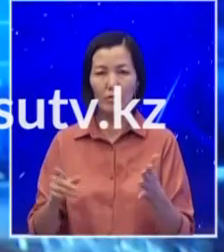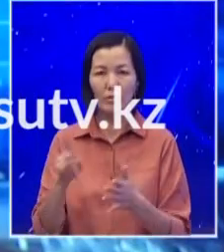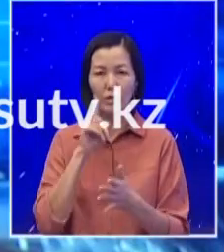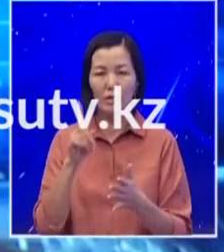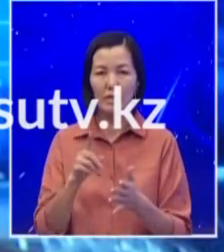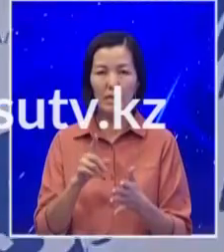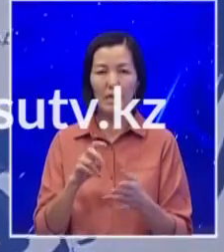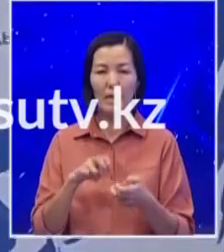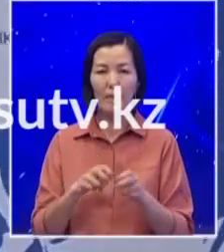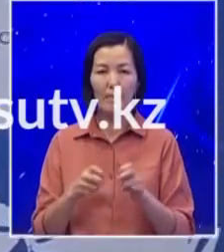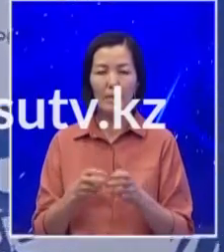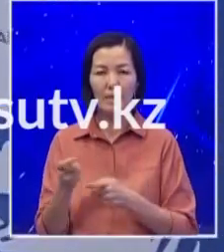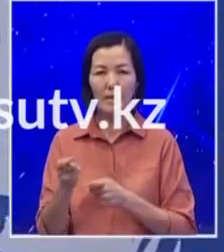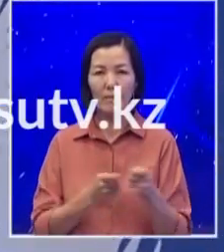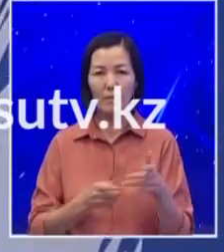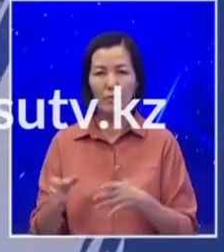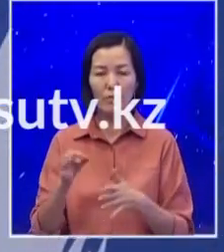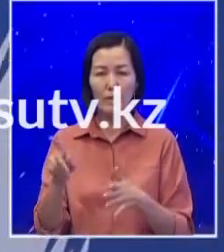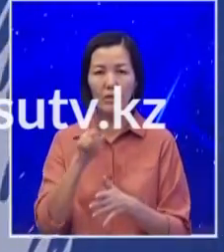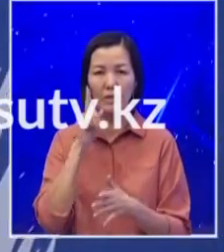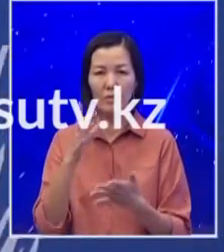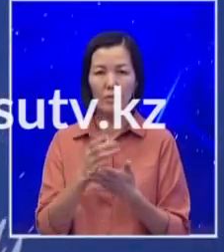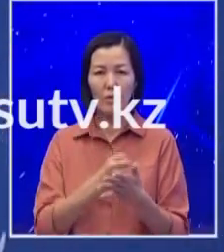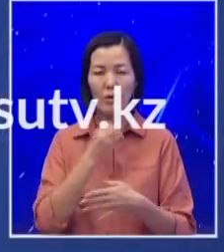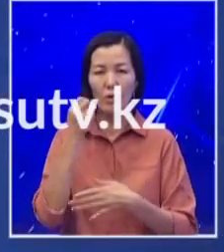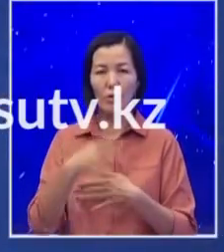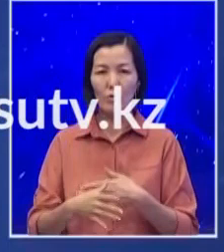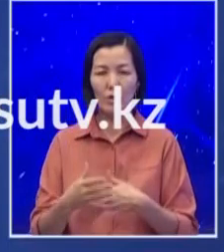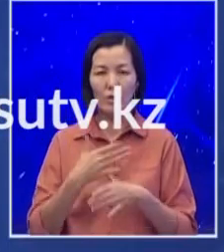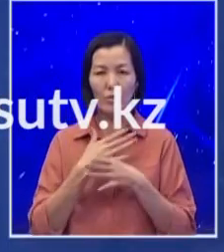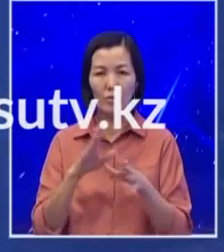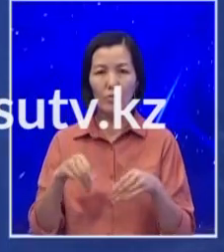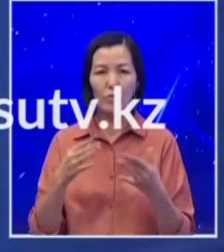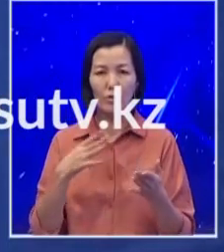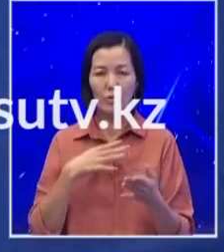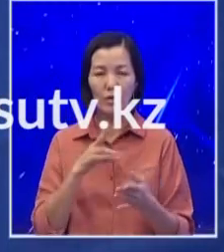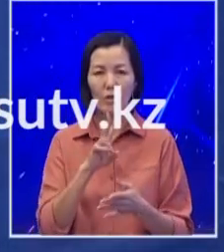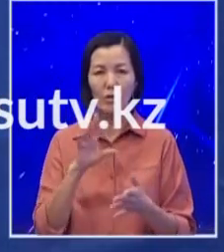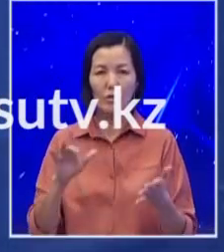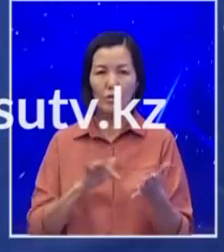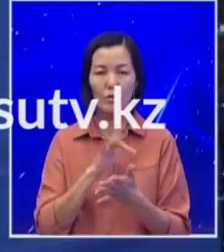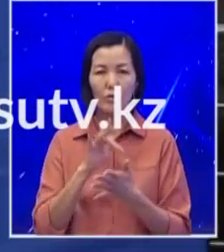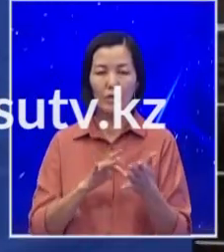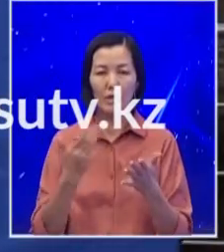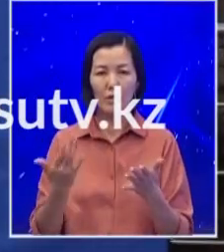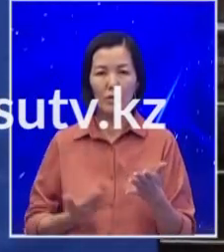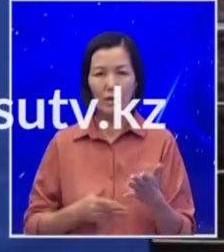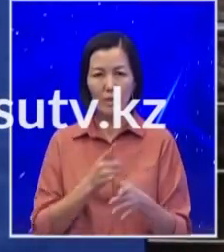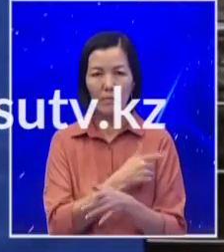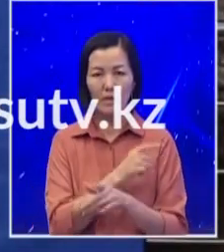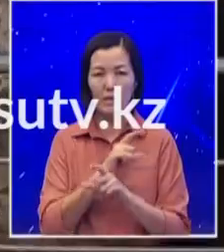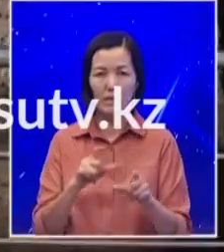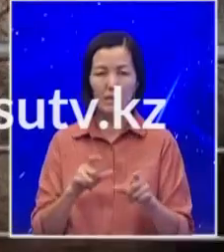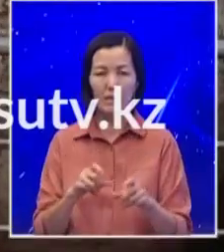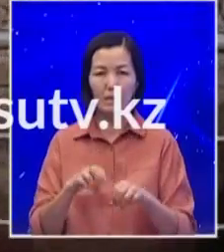саясат мәселелері басқармасы мен облыстық жастар ресурстық орталығы қолдау көрсетіп отыр. Ол Нұр-Сұлтан қаласында тұрат, медицина маманы